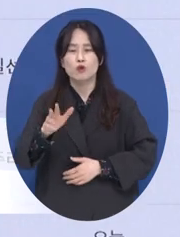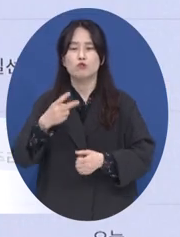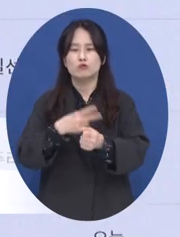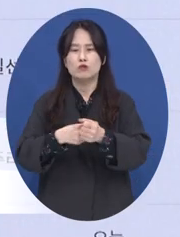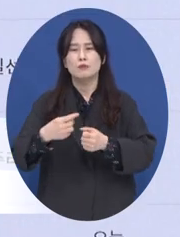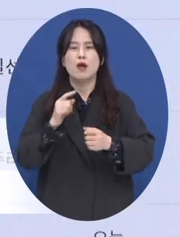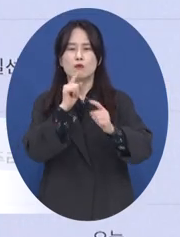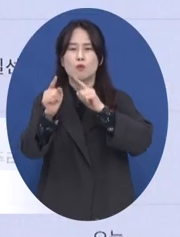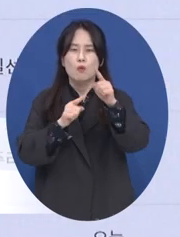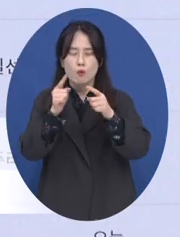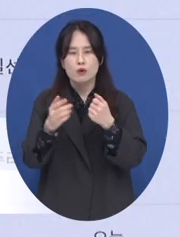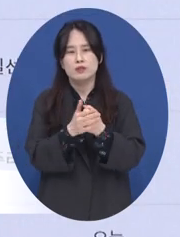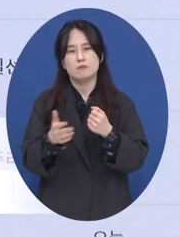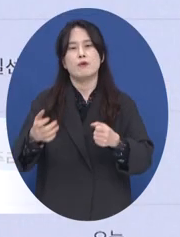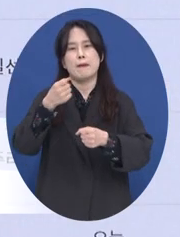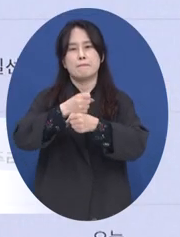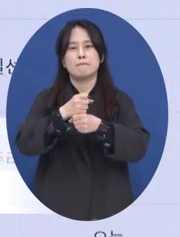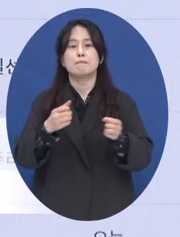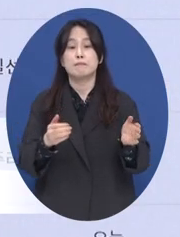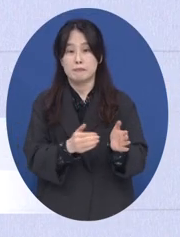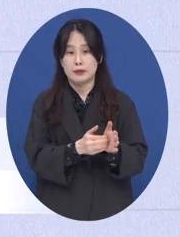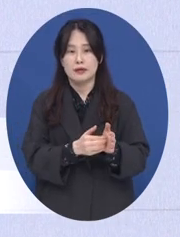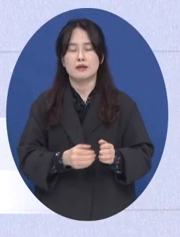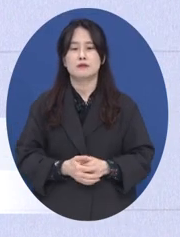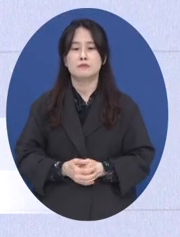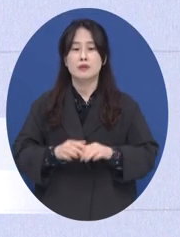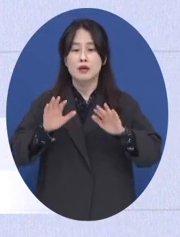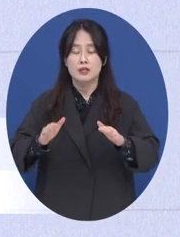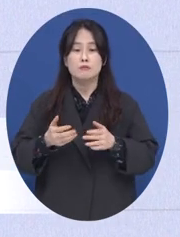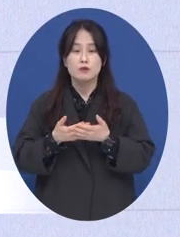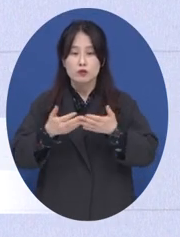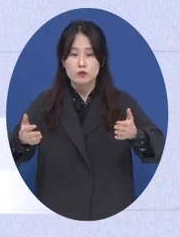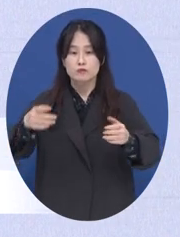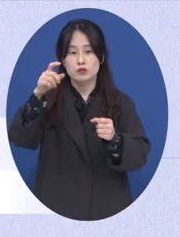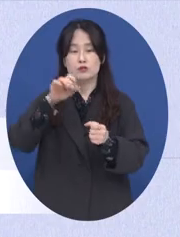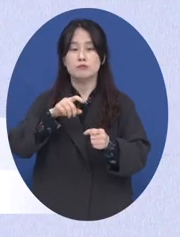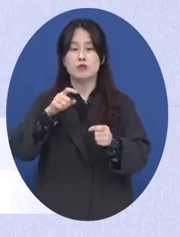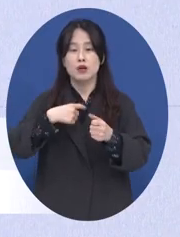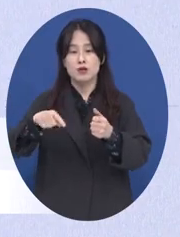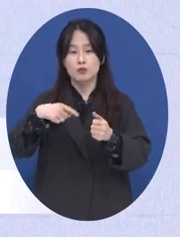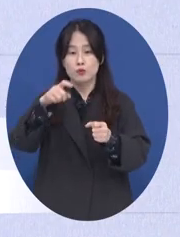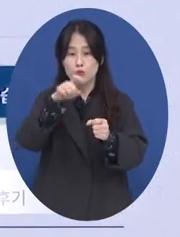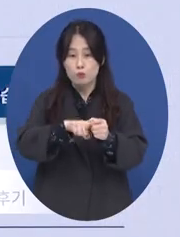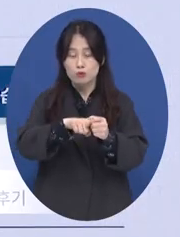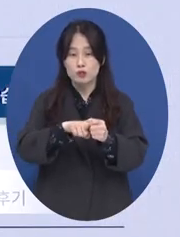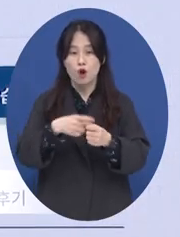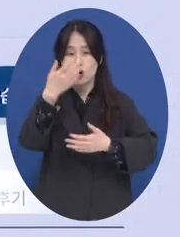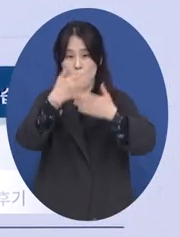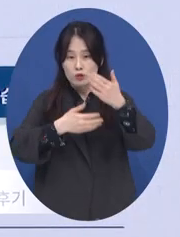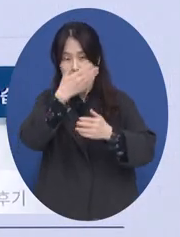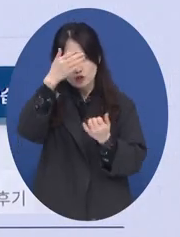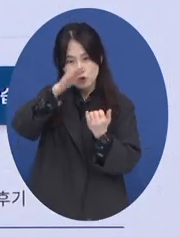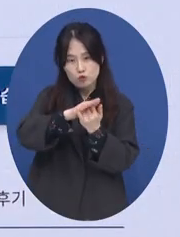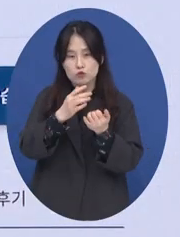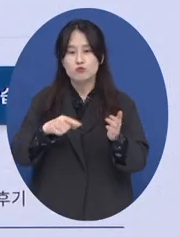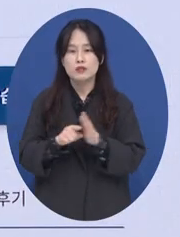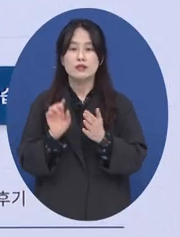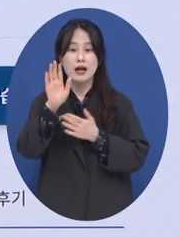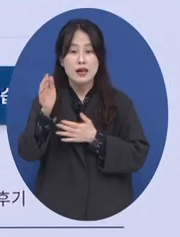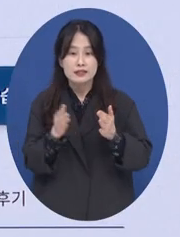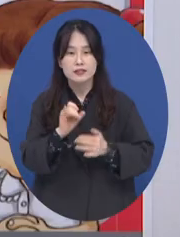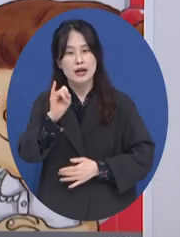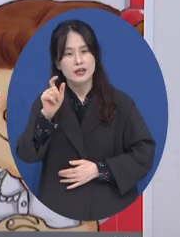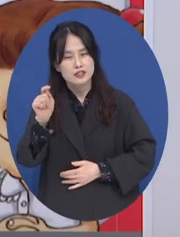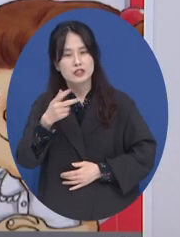요청이 쇄도한 데 따른 조치 라고 밝혔습니다 이번에 제공하는 교육용 동영상 콘텐츠는 청소년을 위한 진로와